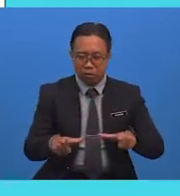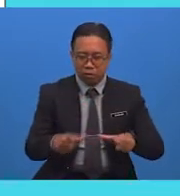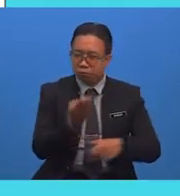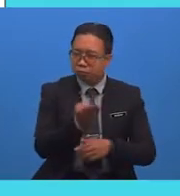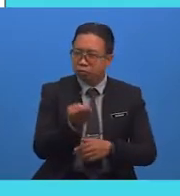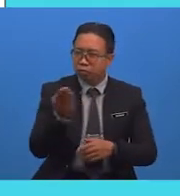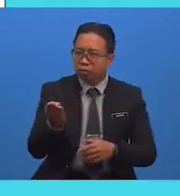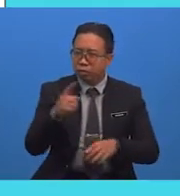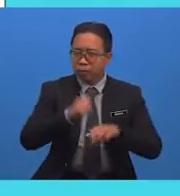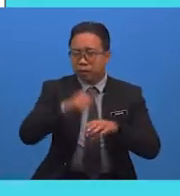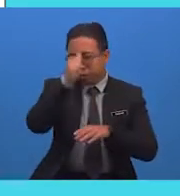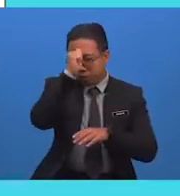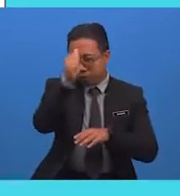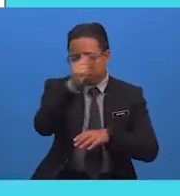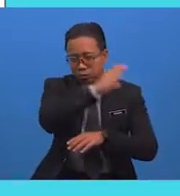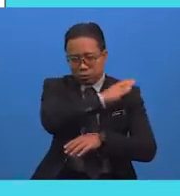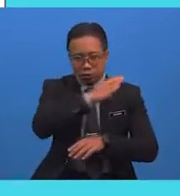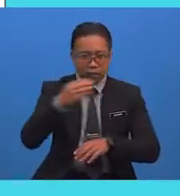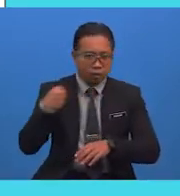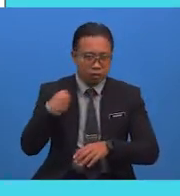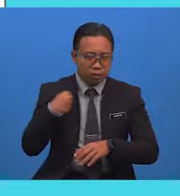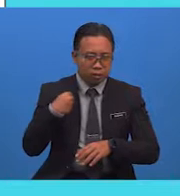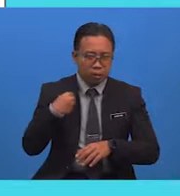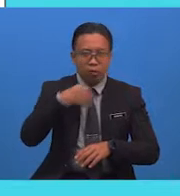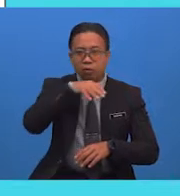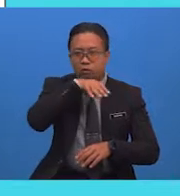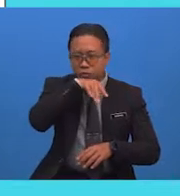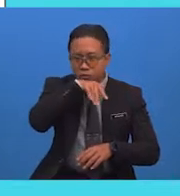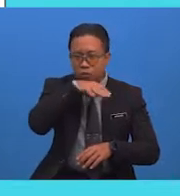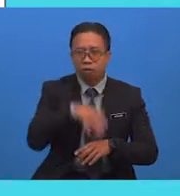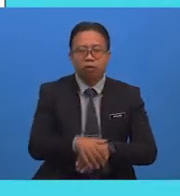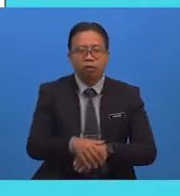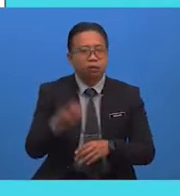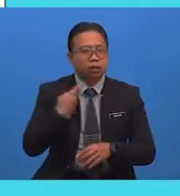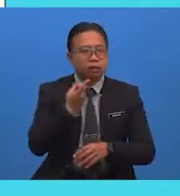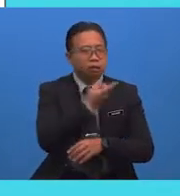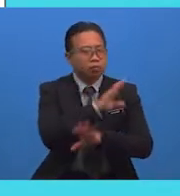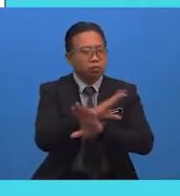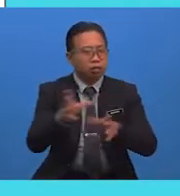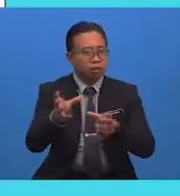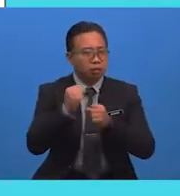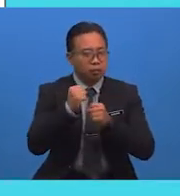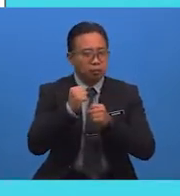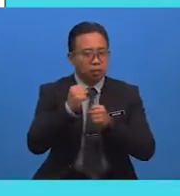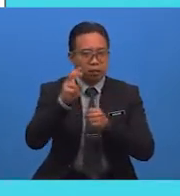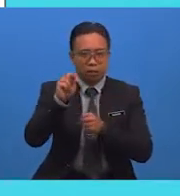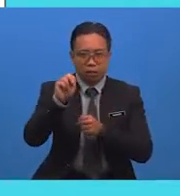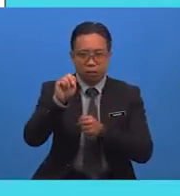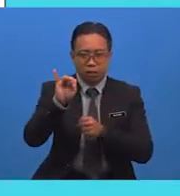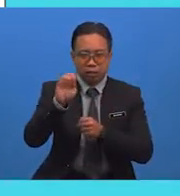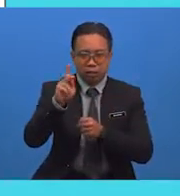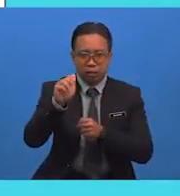perkara kepada Allah dan Rasulnya dalam kehidupan kita, maka kita tidak dapat merasai nikmat sesuatu